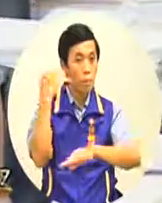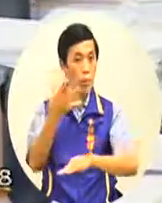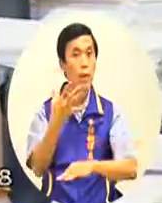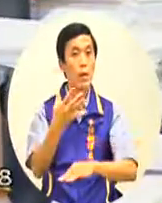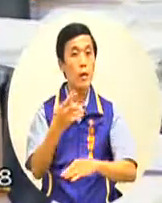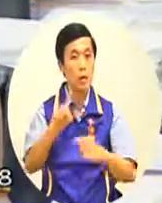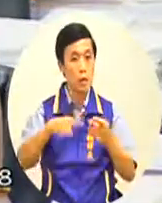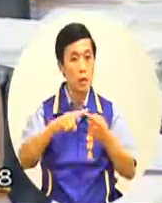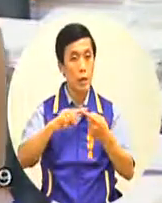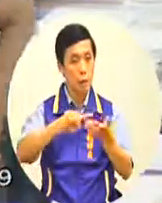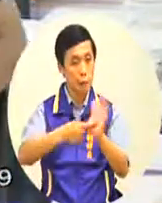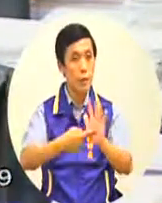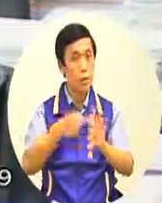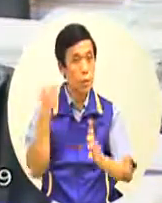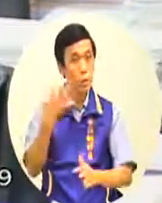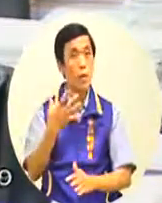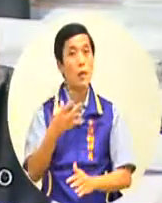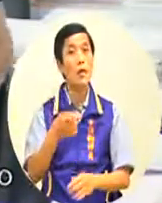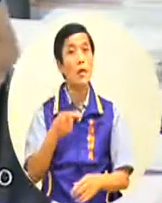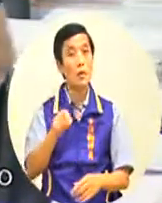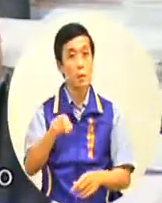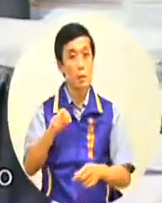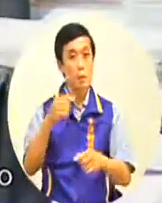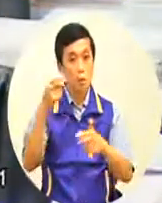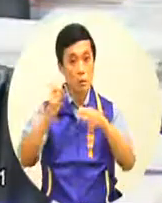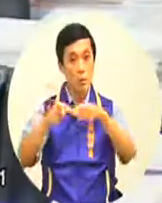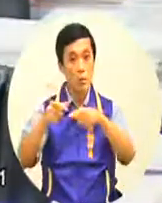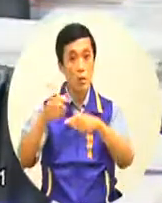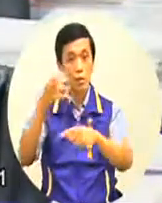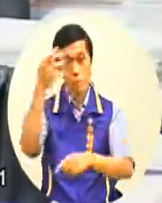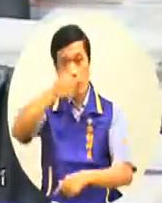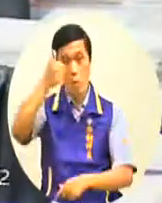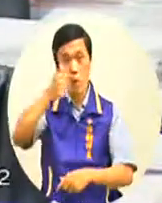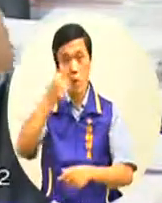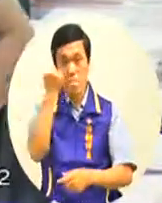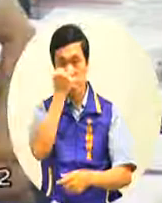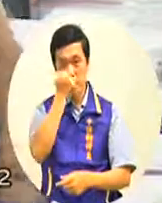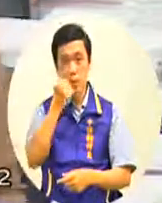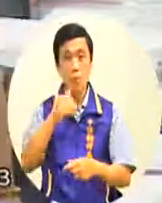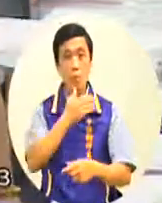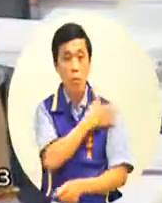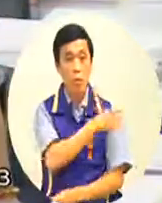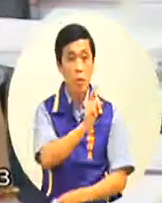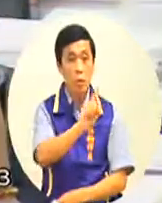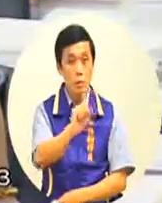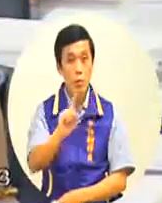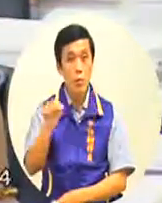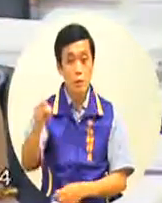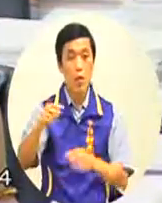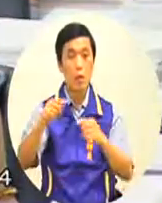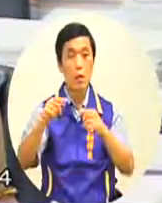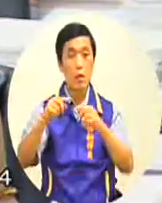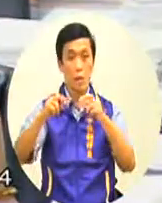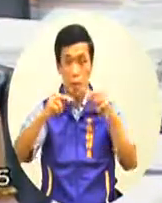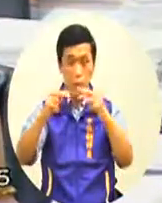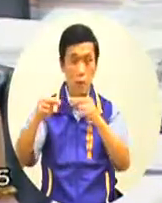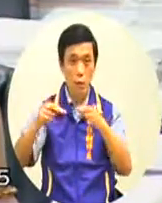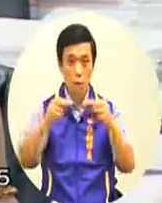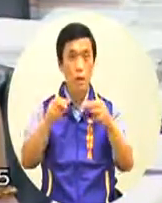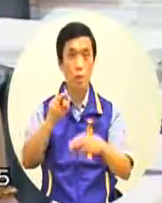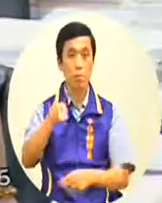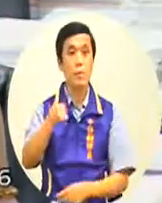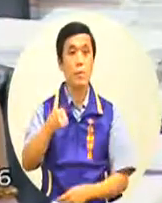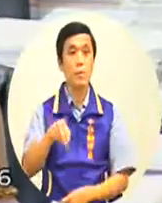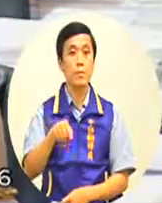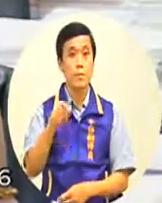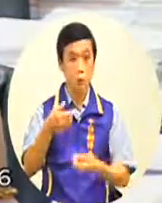的一个？你哪讲黑的？今天这个头家这二子，他总是不管怎么样，他还有改善的空间。重点在